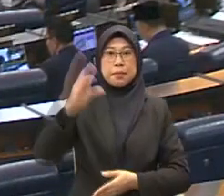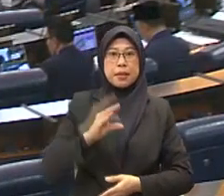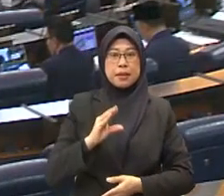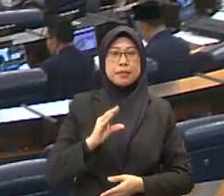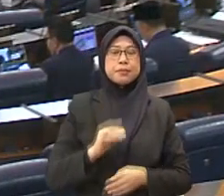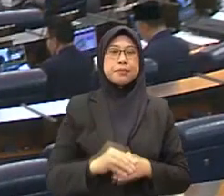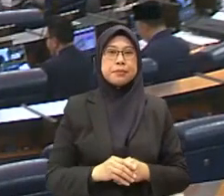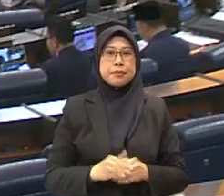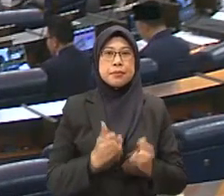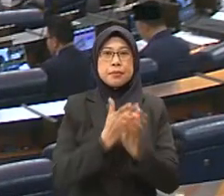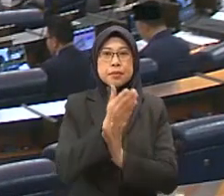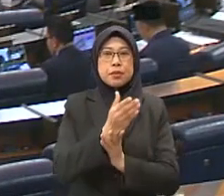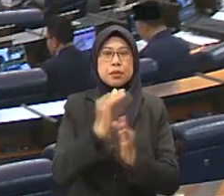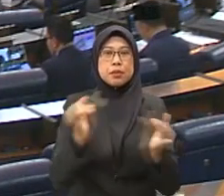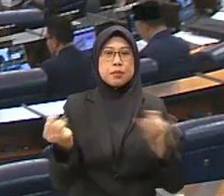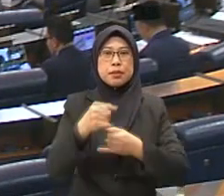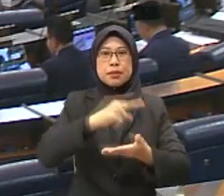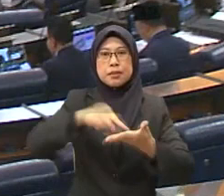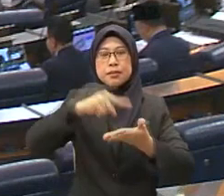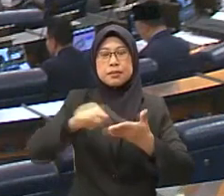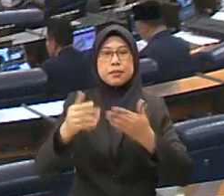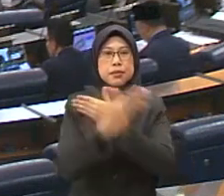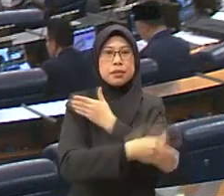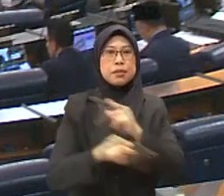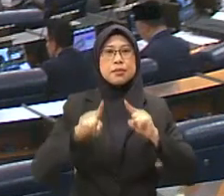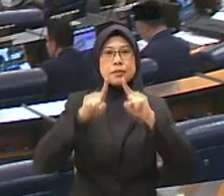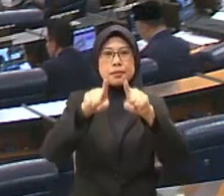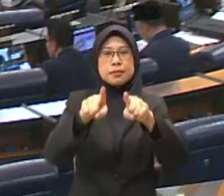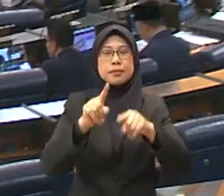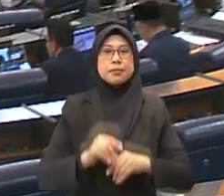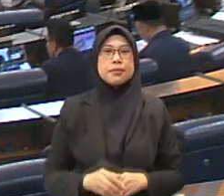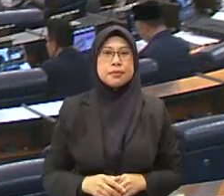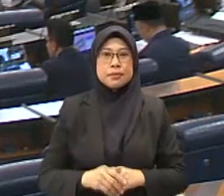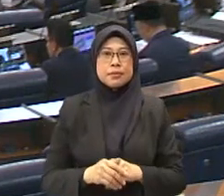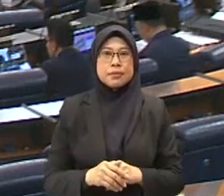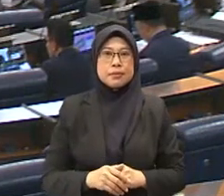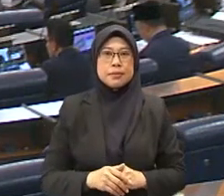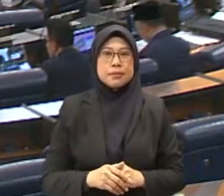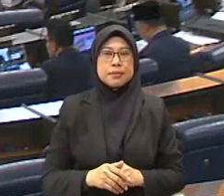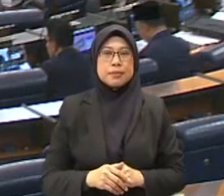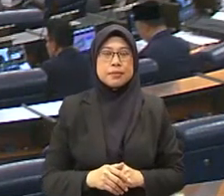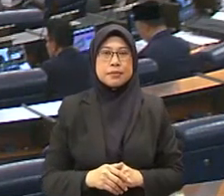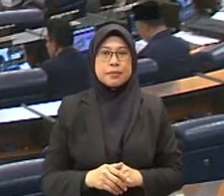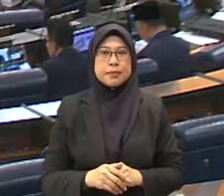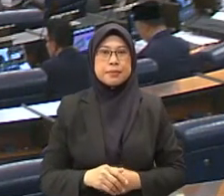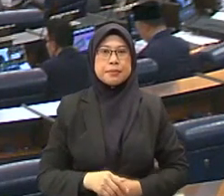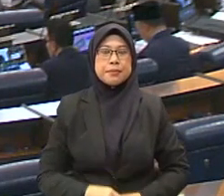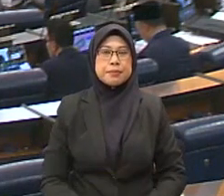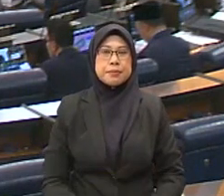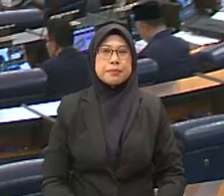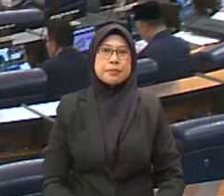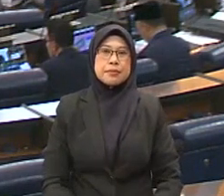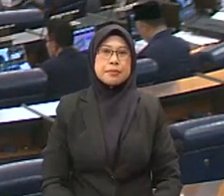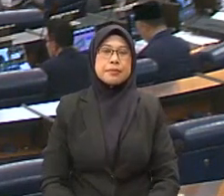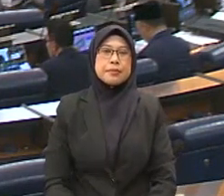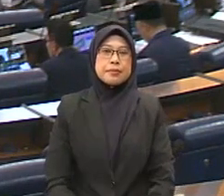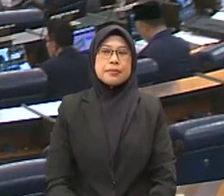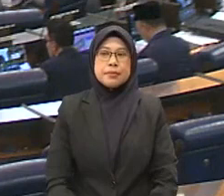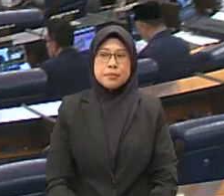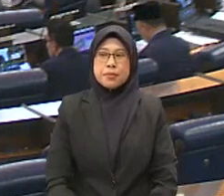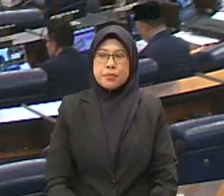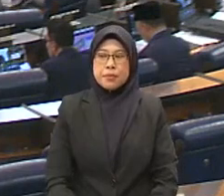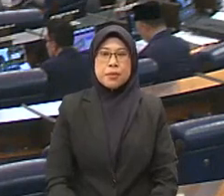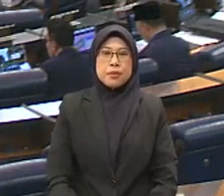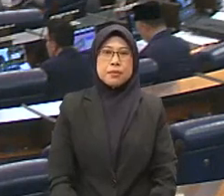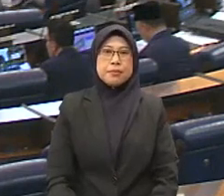kerajaan melalui jabatan audit negara selaras dengan akta audit 1957 boleh mengaudit ybgk dalam memastikan elemen